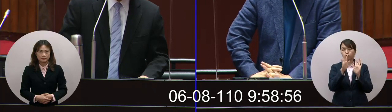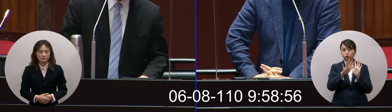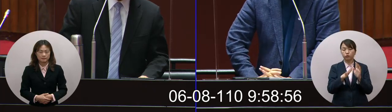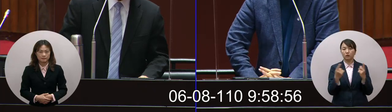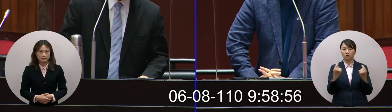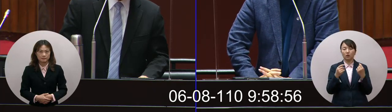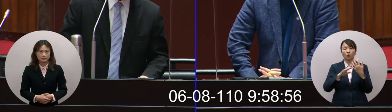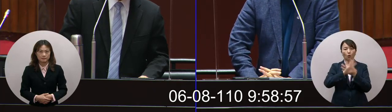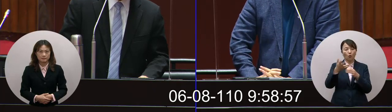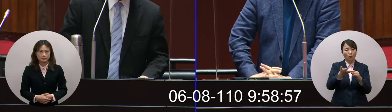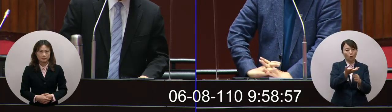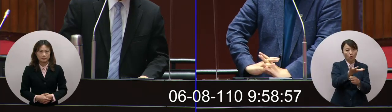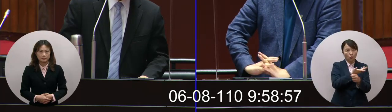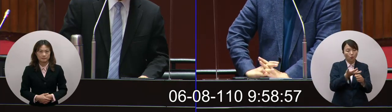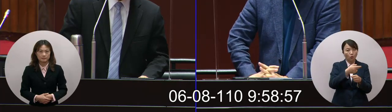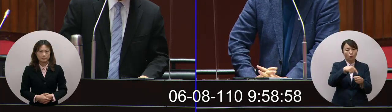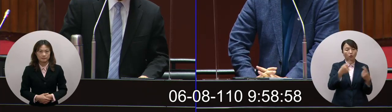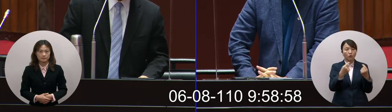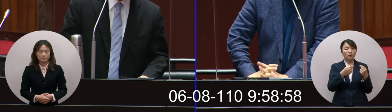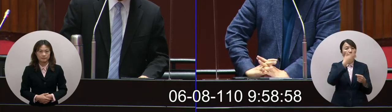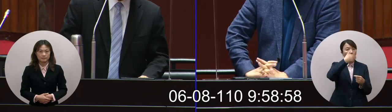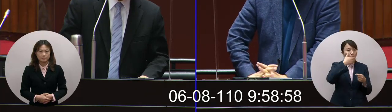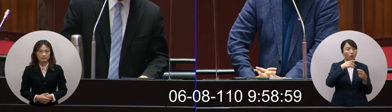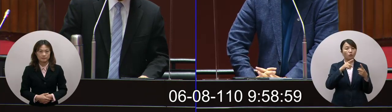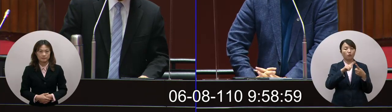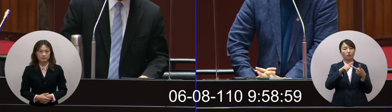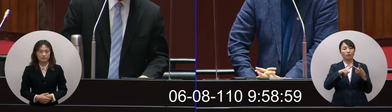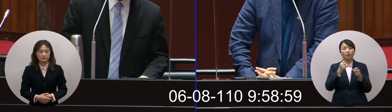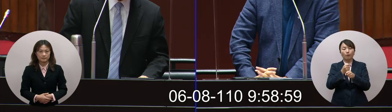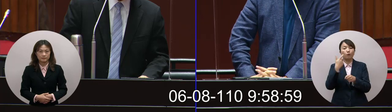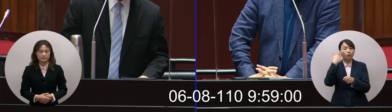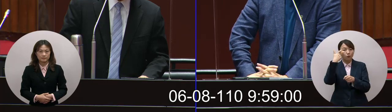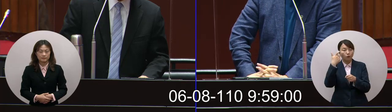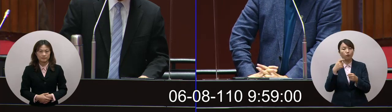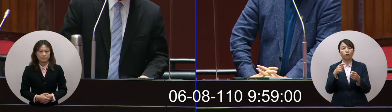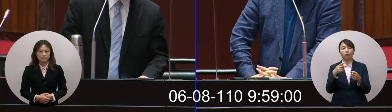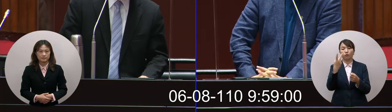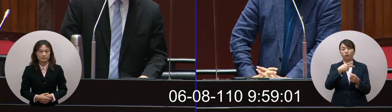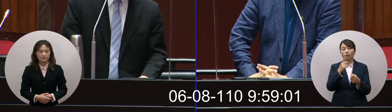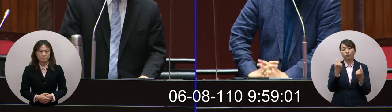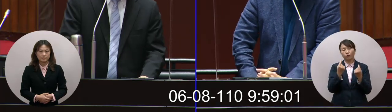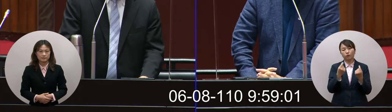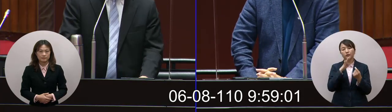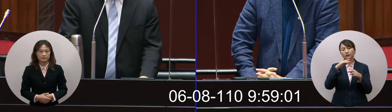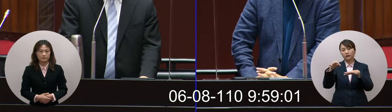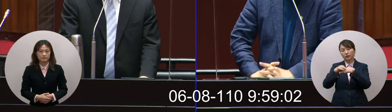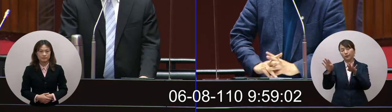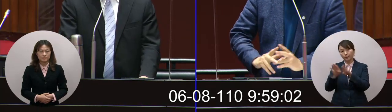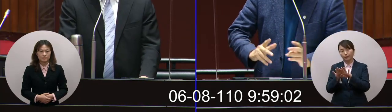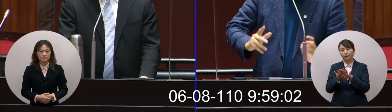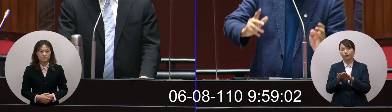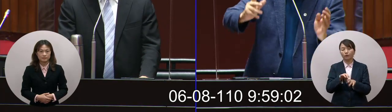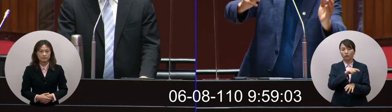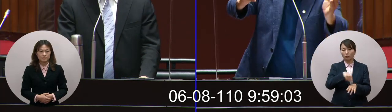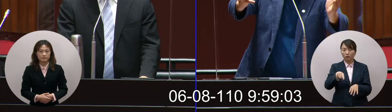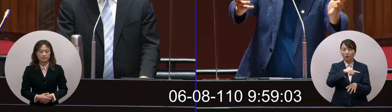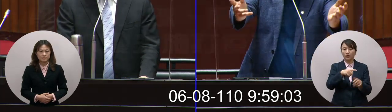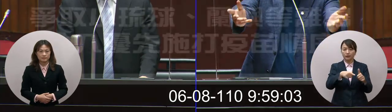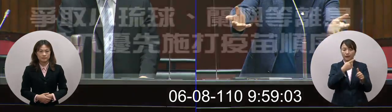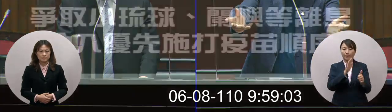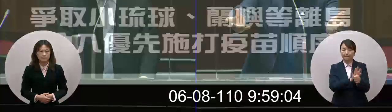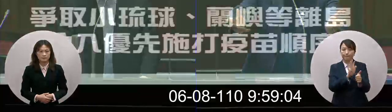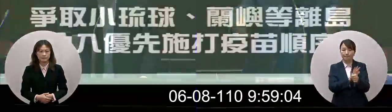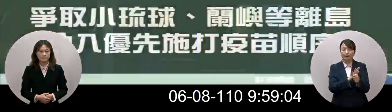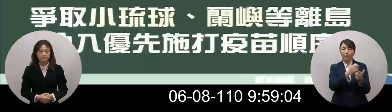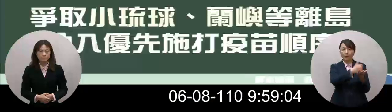在外岛的部分呢，啊，像澎湖、马祖，还有啊，金门，我们优先来做